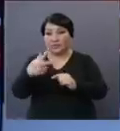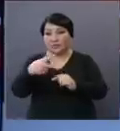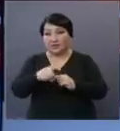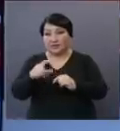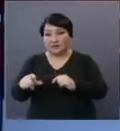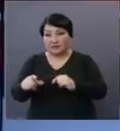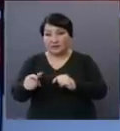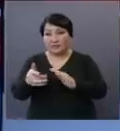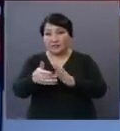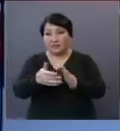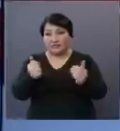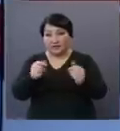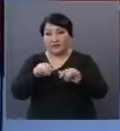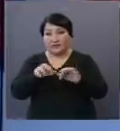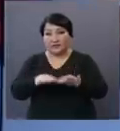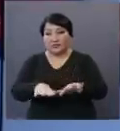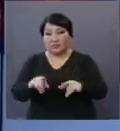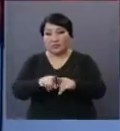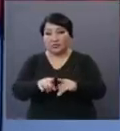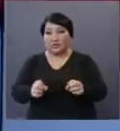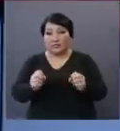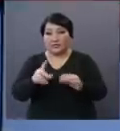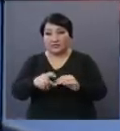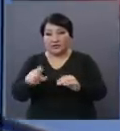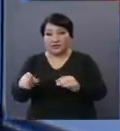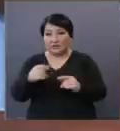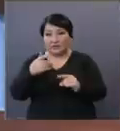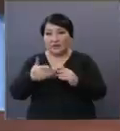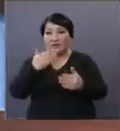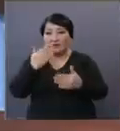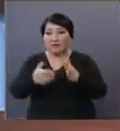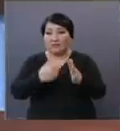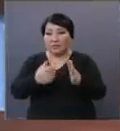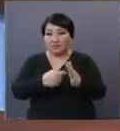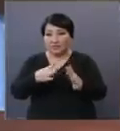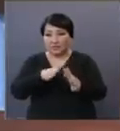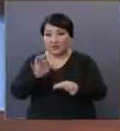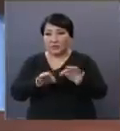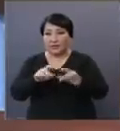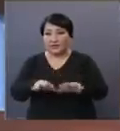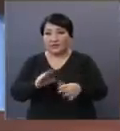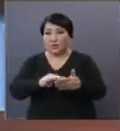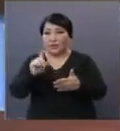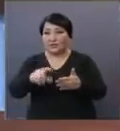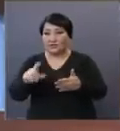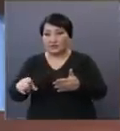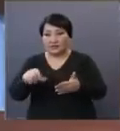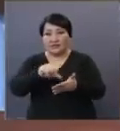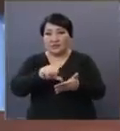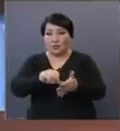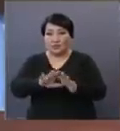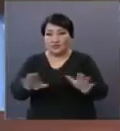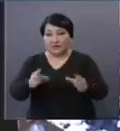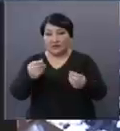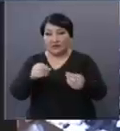Кеңшілік Әбілдинов бүгін сол күдіктілерден жауап алды. Алайда журналистер сот процесіне қатыстырылған жоқ. Қаржы полициясының